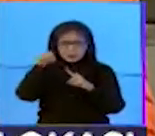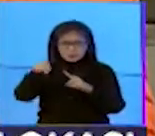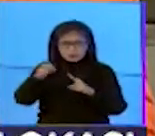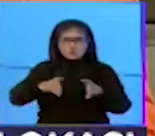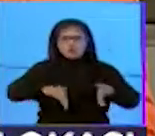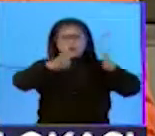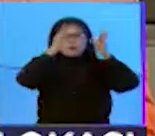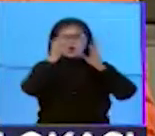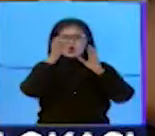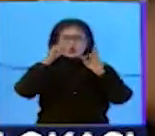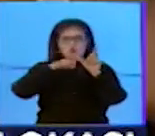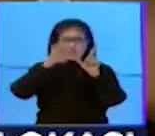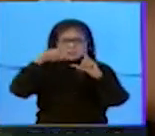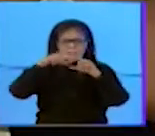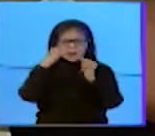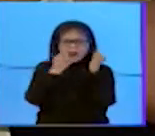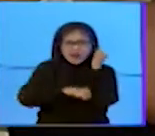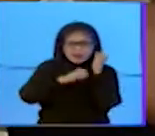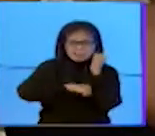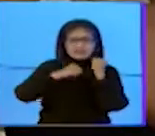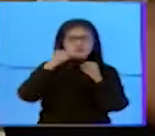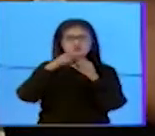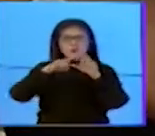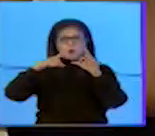jam Jadi lokasi penembakan korban